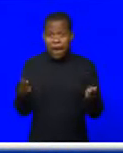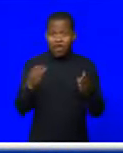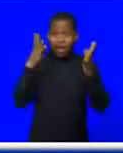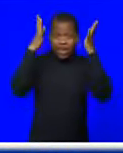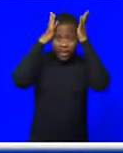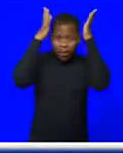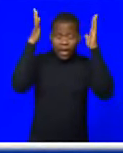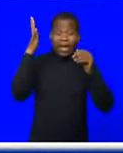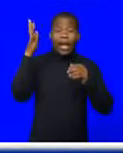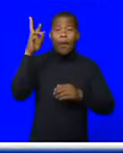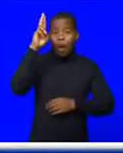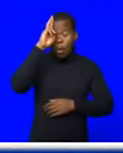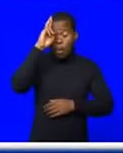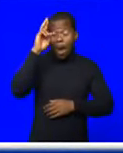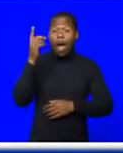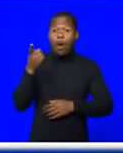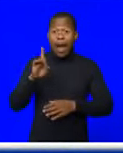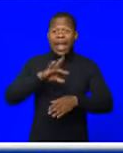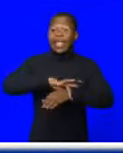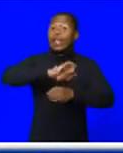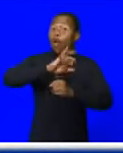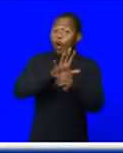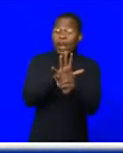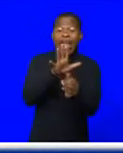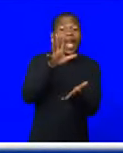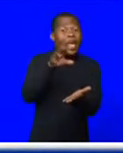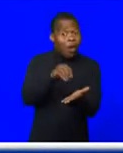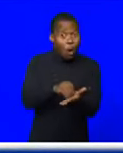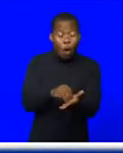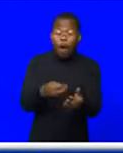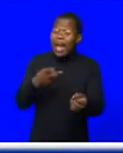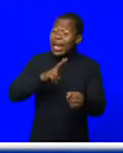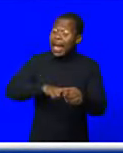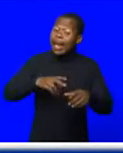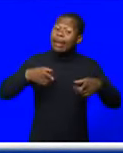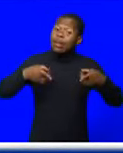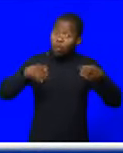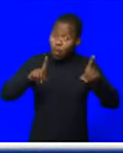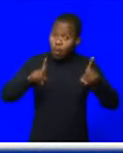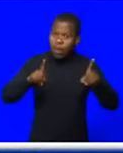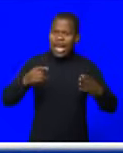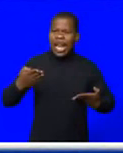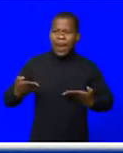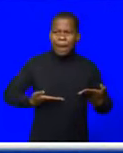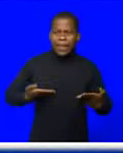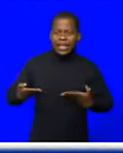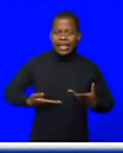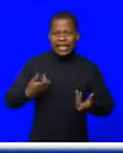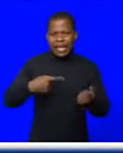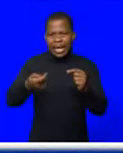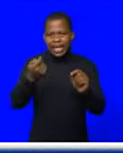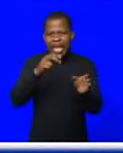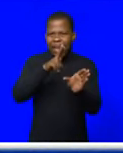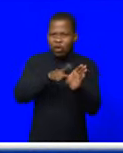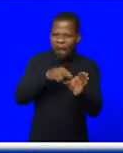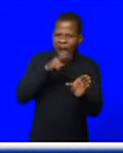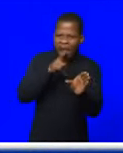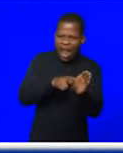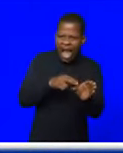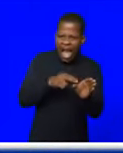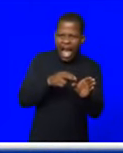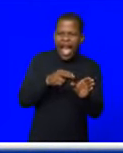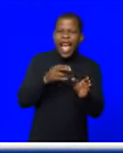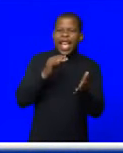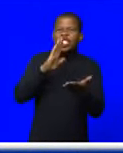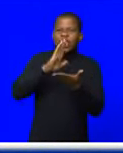solo iyingodi kungaba ukuthi emabhareni akusahlalwa kunathe kubanjelwane kubhemiswane magwaye